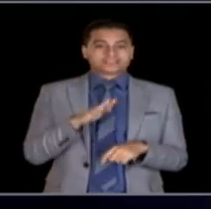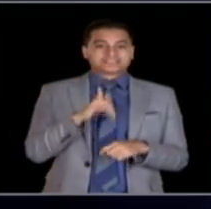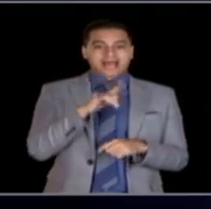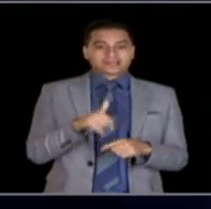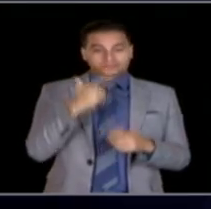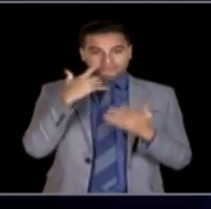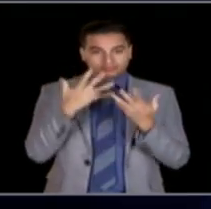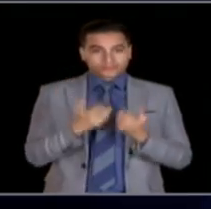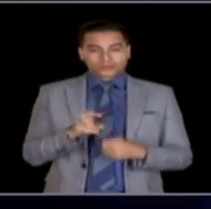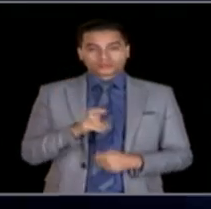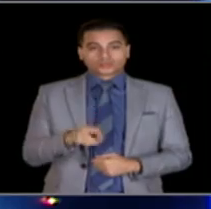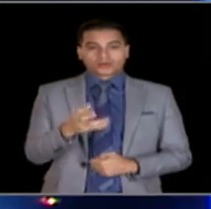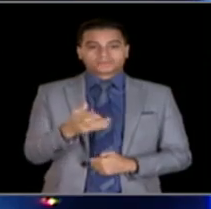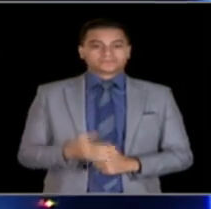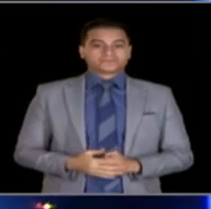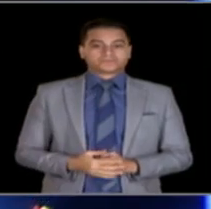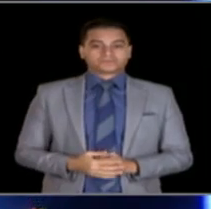قدرات ذهنية، والسؤال هو: